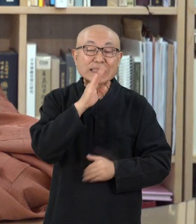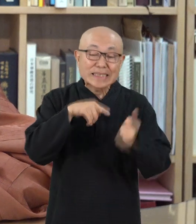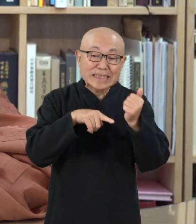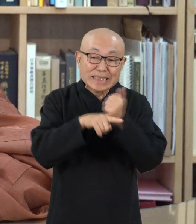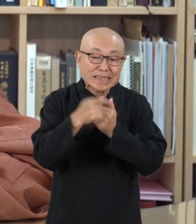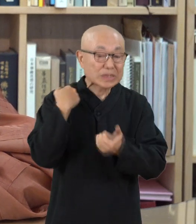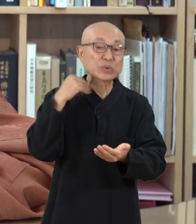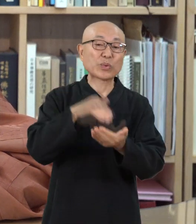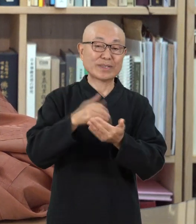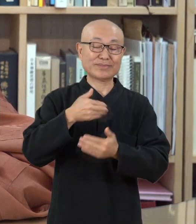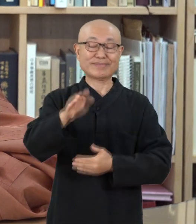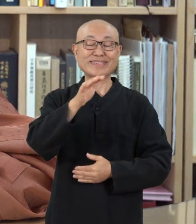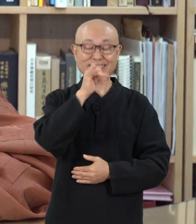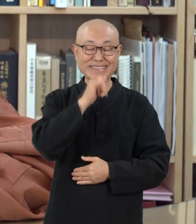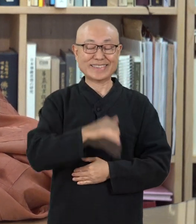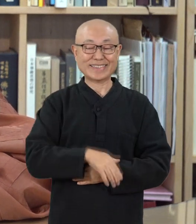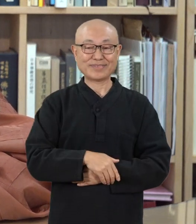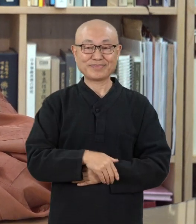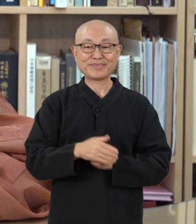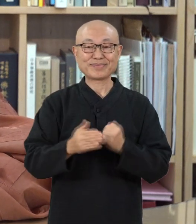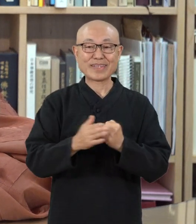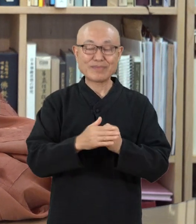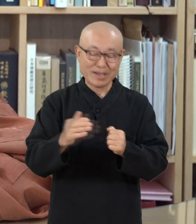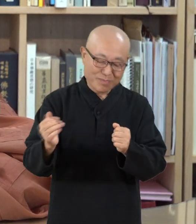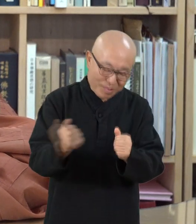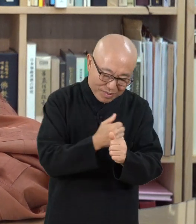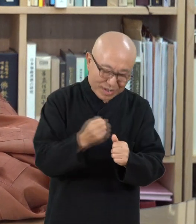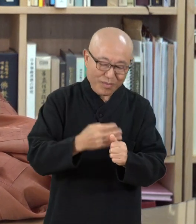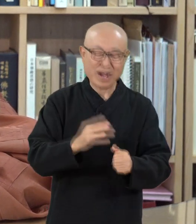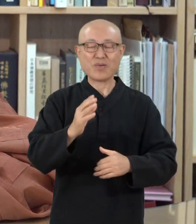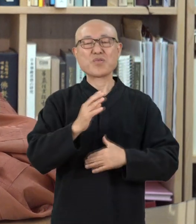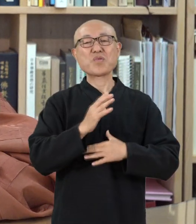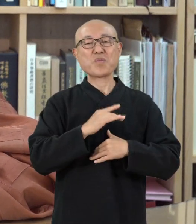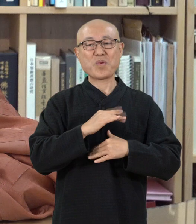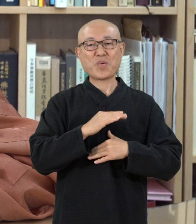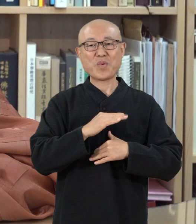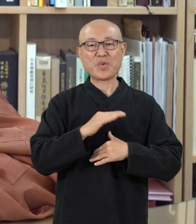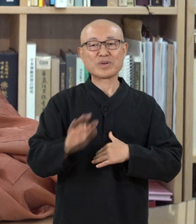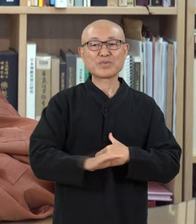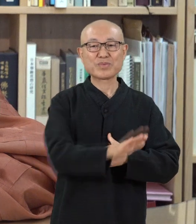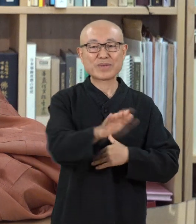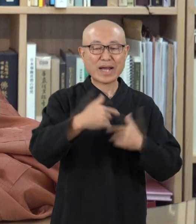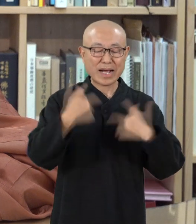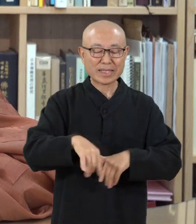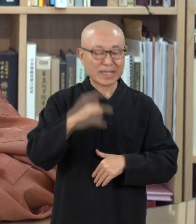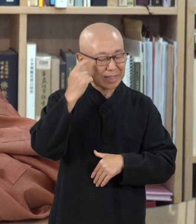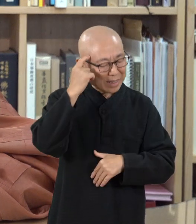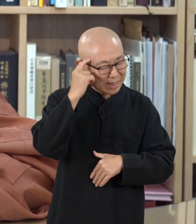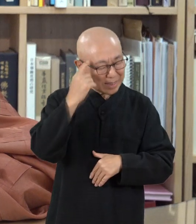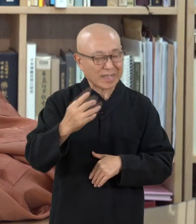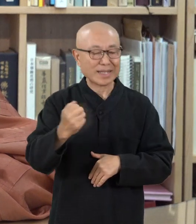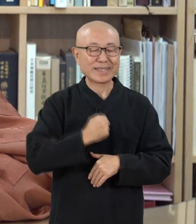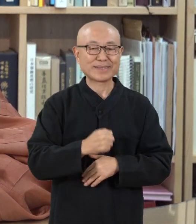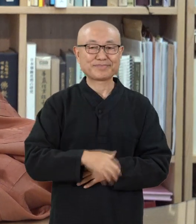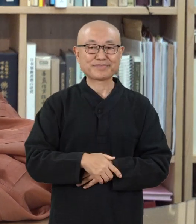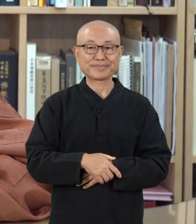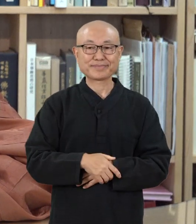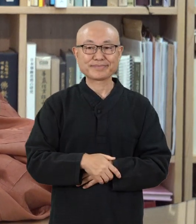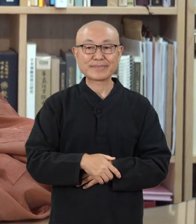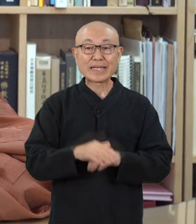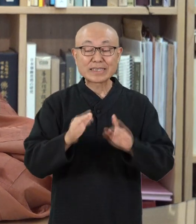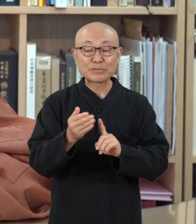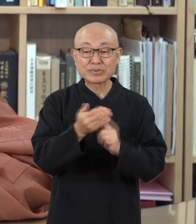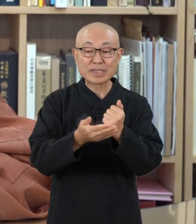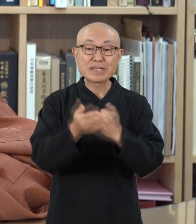있다. 그러기 위해서는 폭력과 공포를 우리는 깊이 사유해야 된다. 그리고 제가 지금 부처님